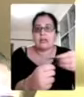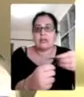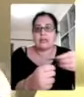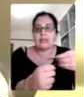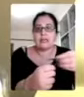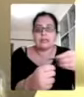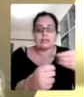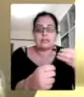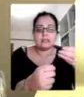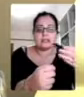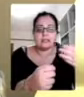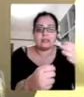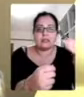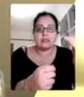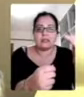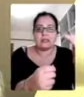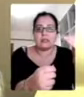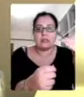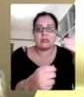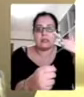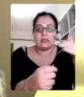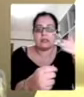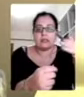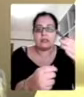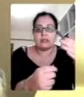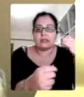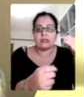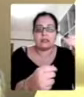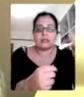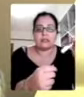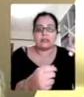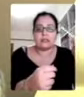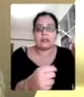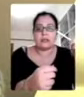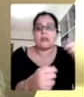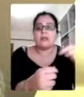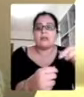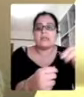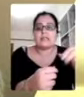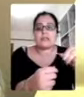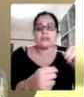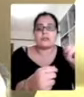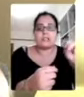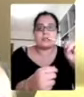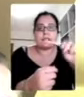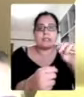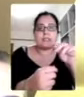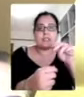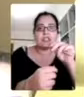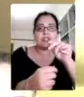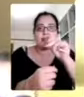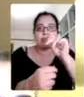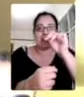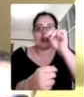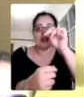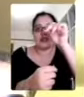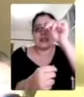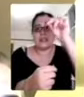şeylerimiz. Aynen. Bunu bir toparlayalım, bir YouTube'a koyalım bakalım. Tamam. Bu Zaten arada Tayfun, de sana bir